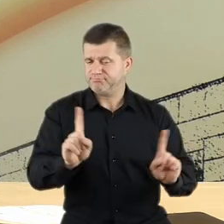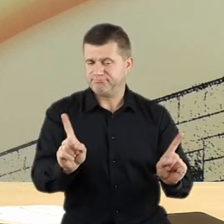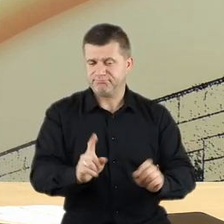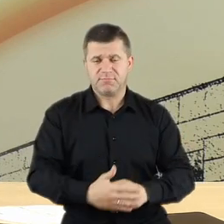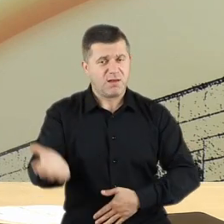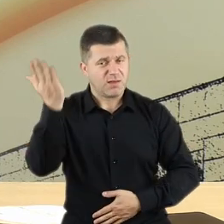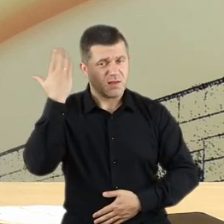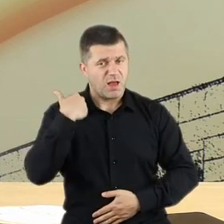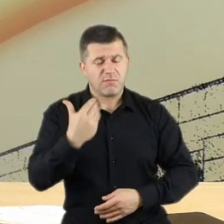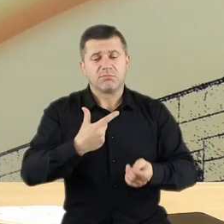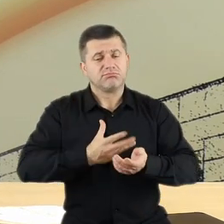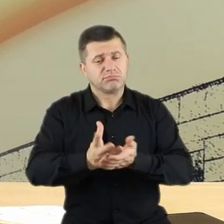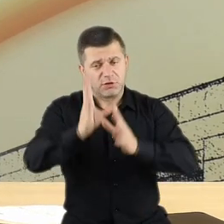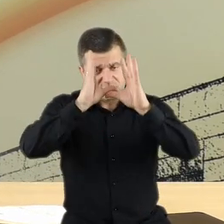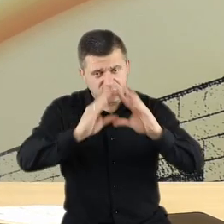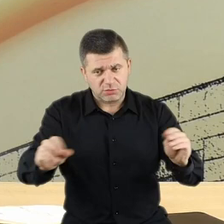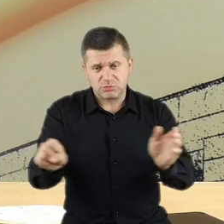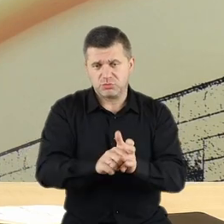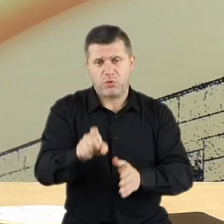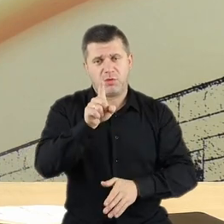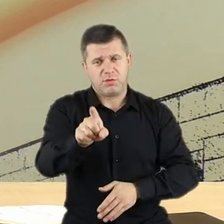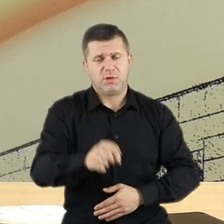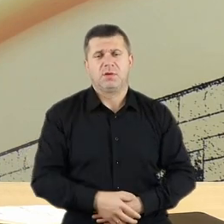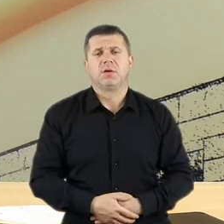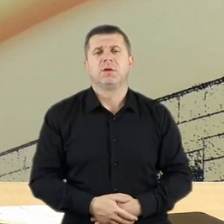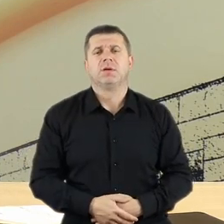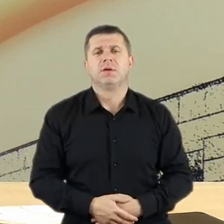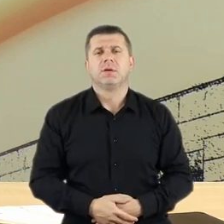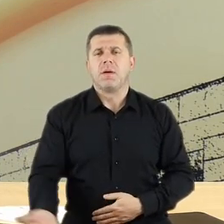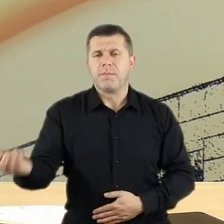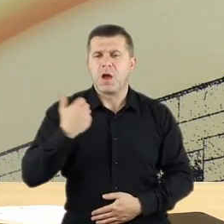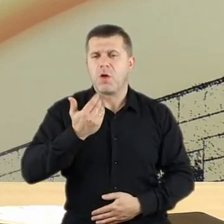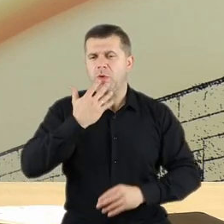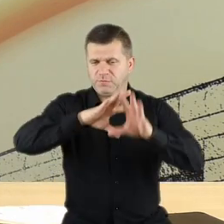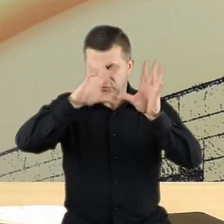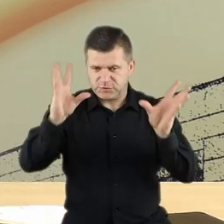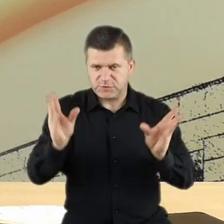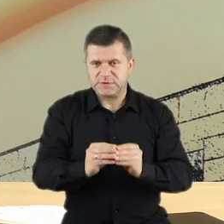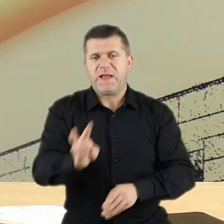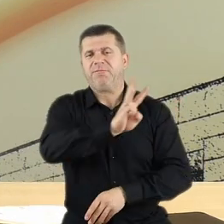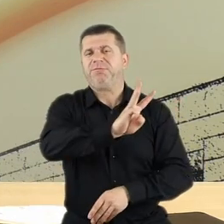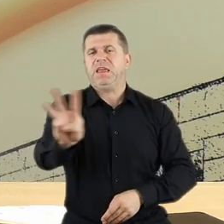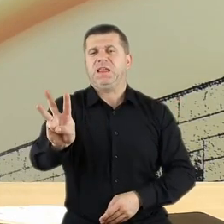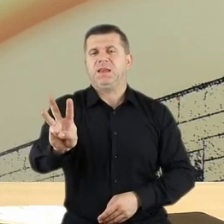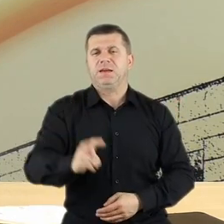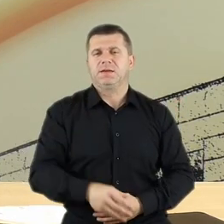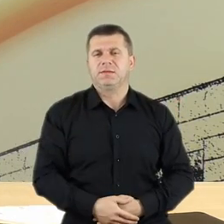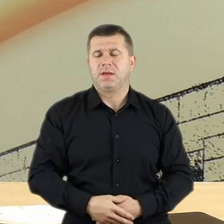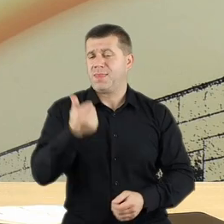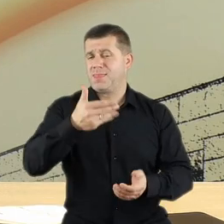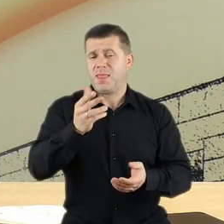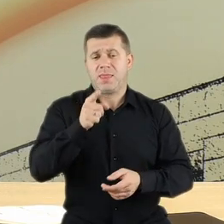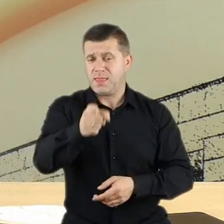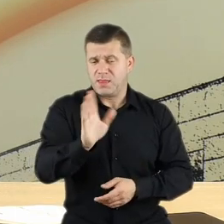dawniej przez szacunek do nich mówili wszyscy wy nie